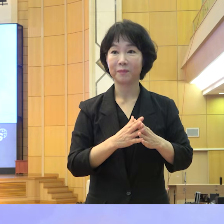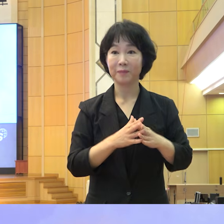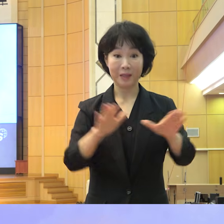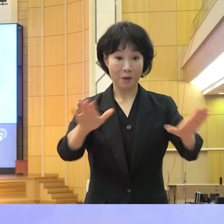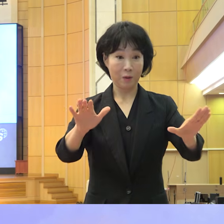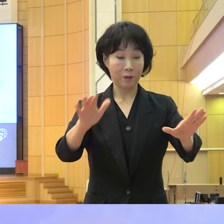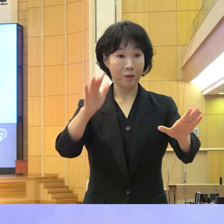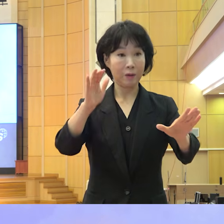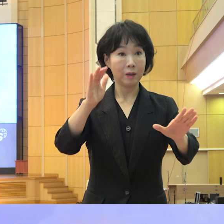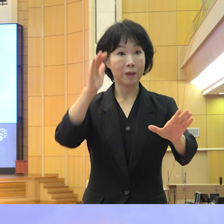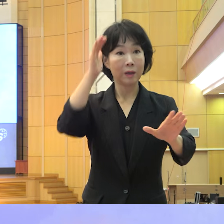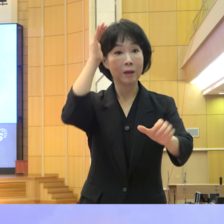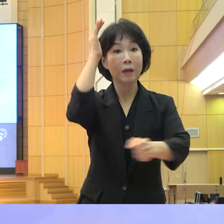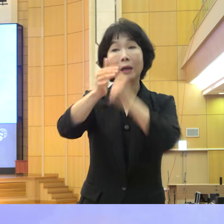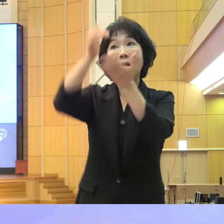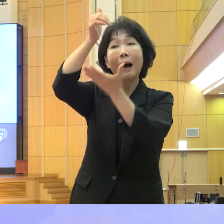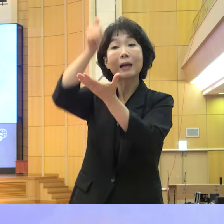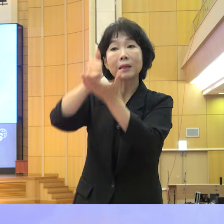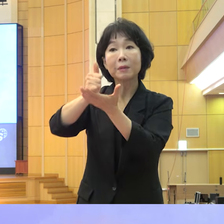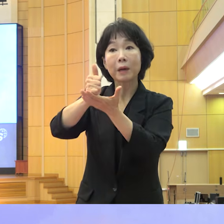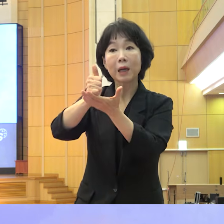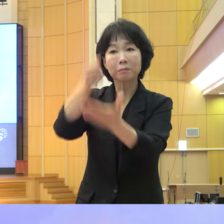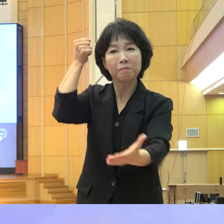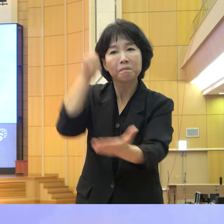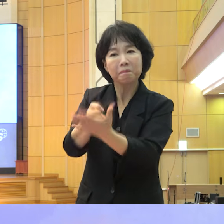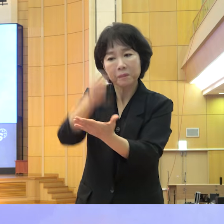율법 말씀에 보면